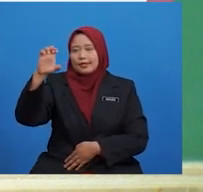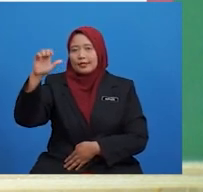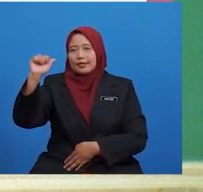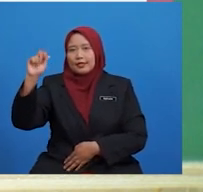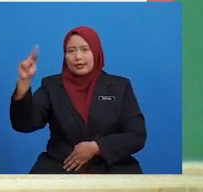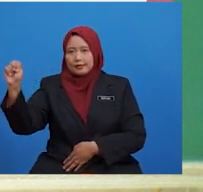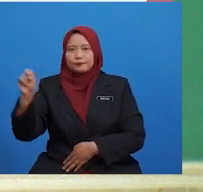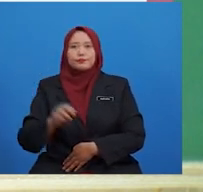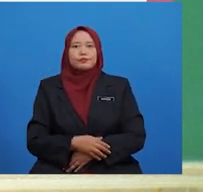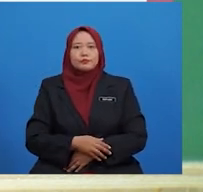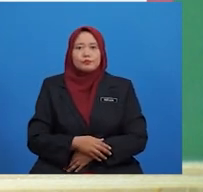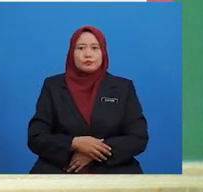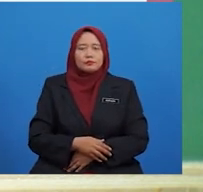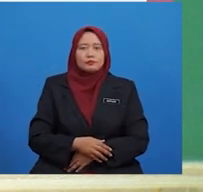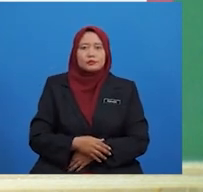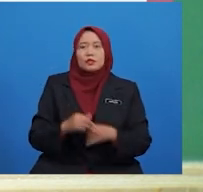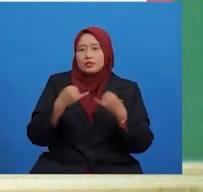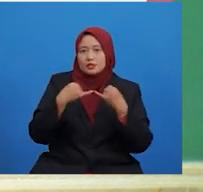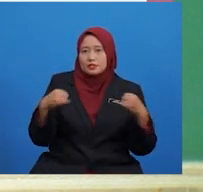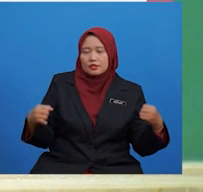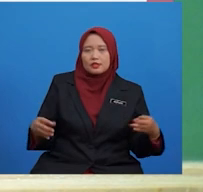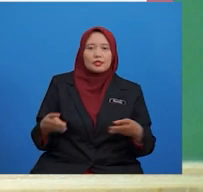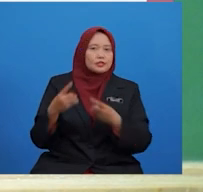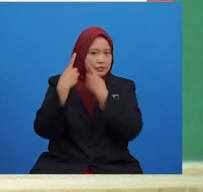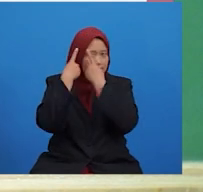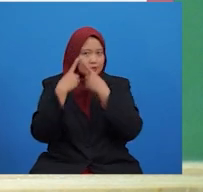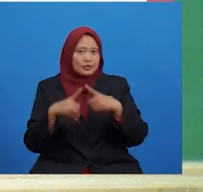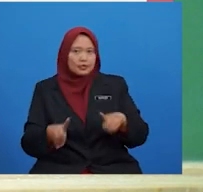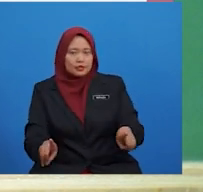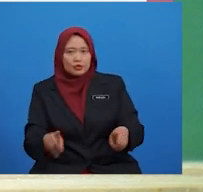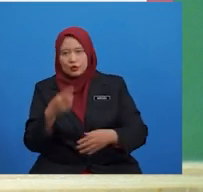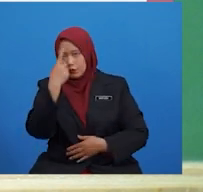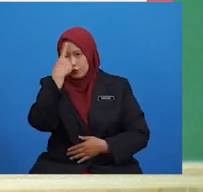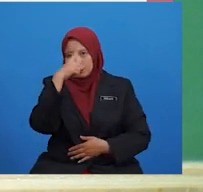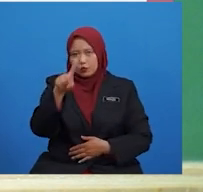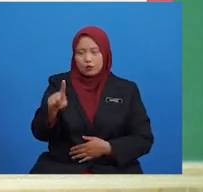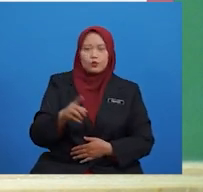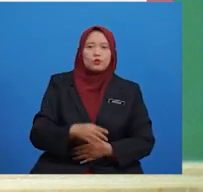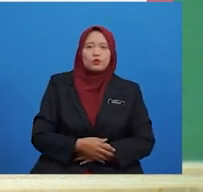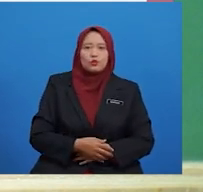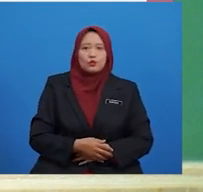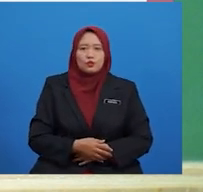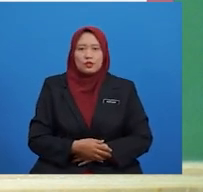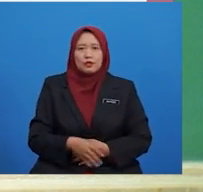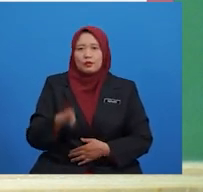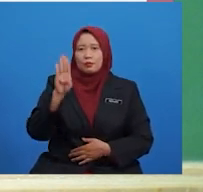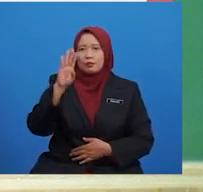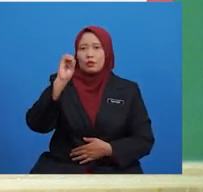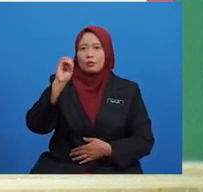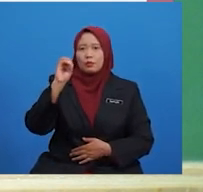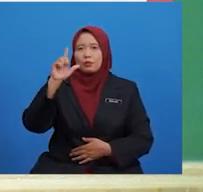kepada jenis data yang digunakan untuk pembolek ubah jenis boolean,